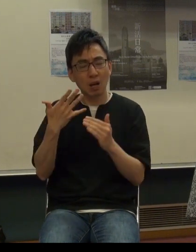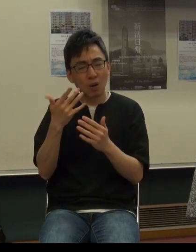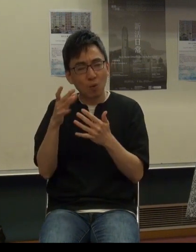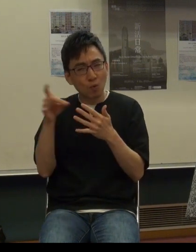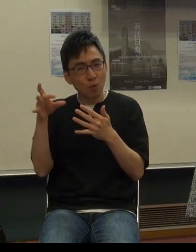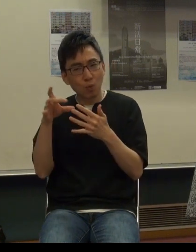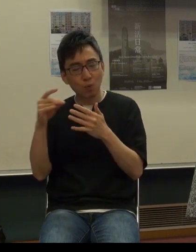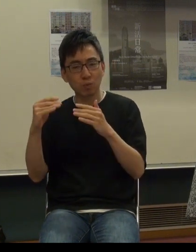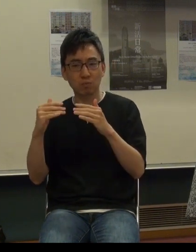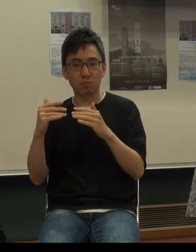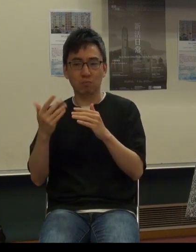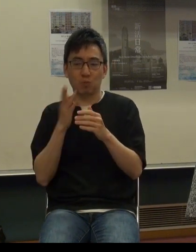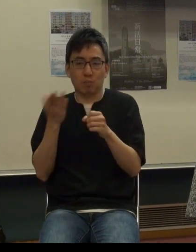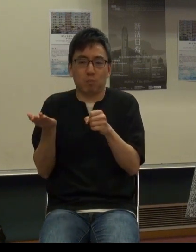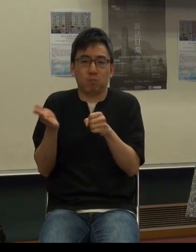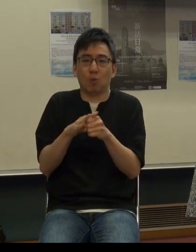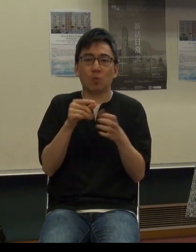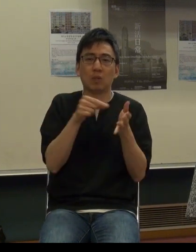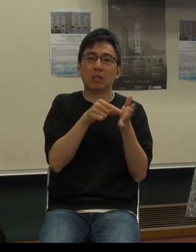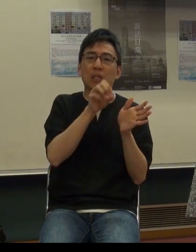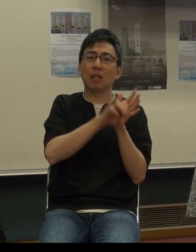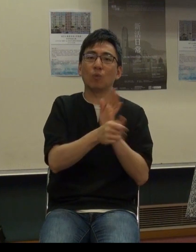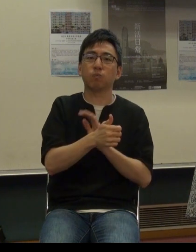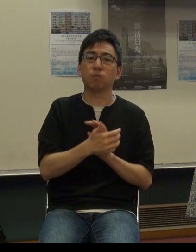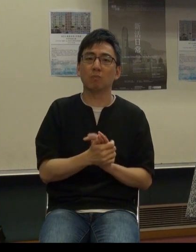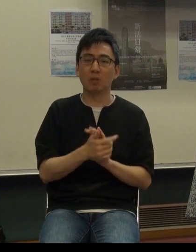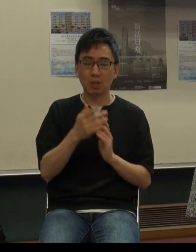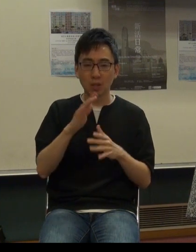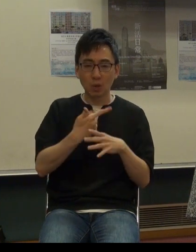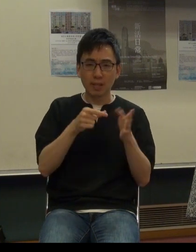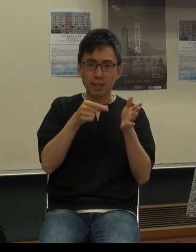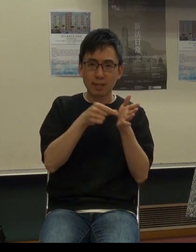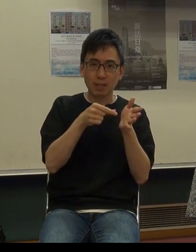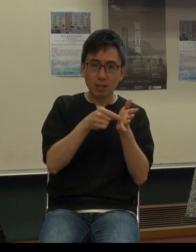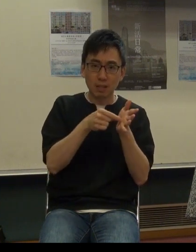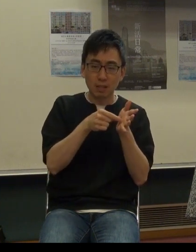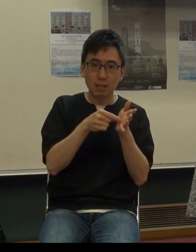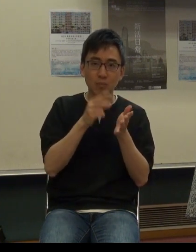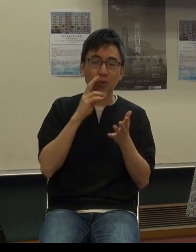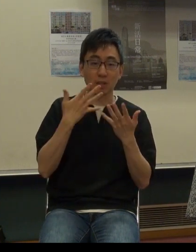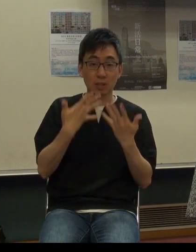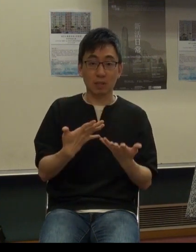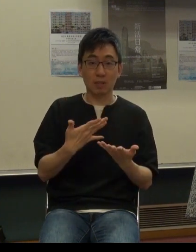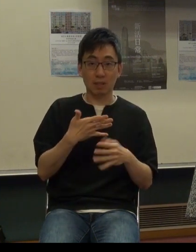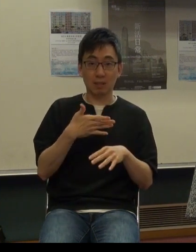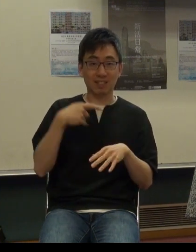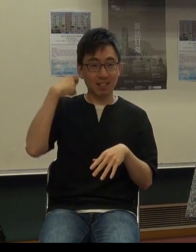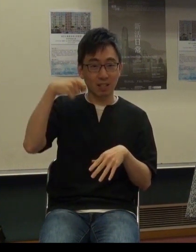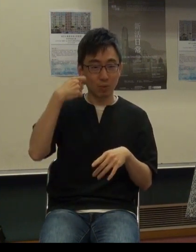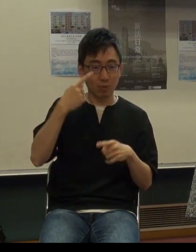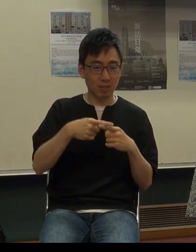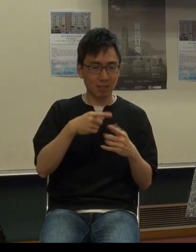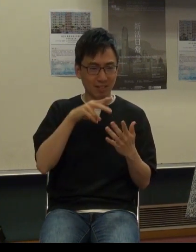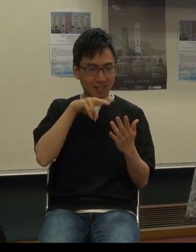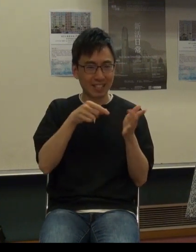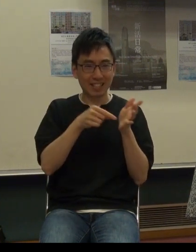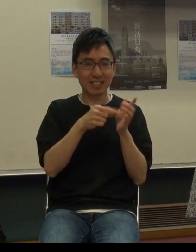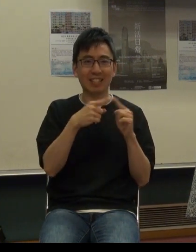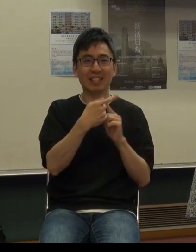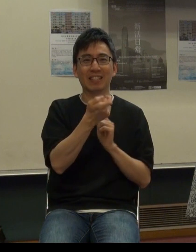說可以補充到文字，因為文字呢特別是在現今的社會來說越來越少人看文字